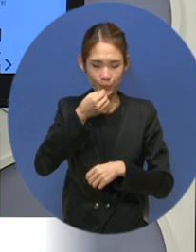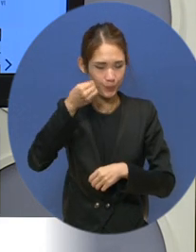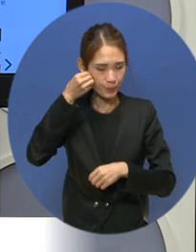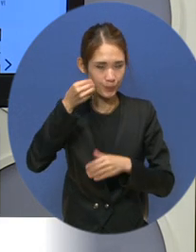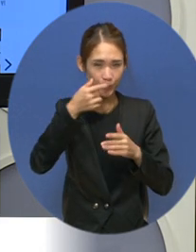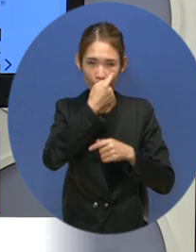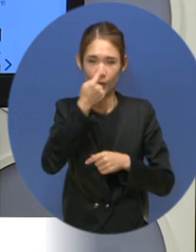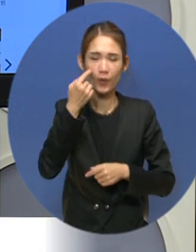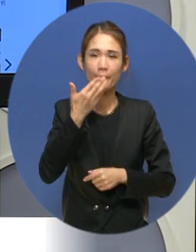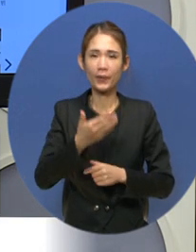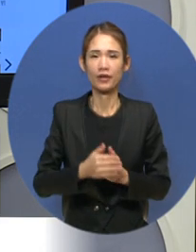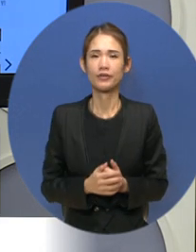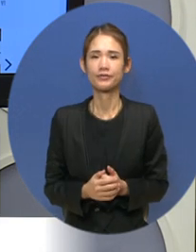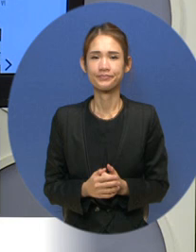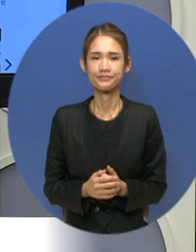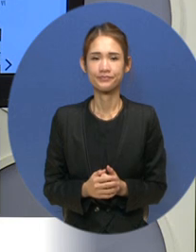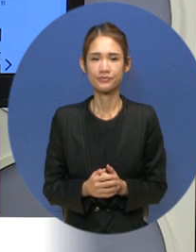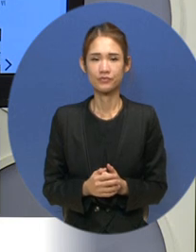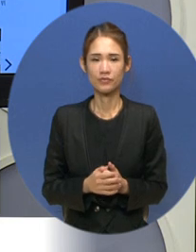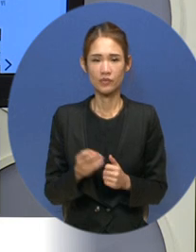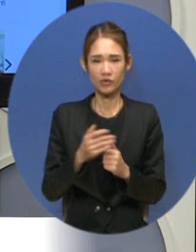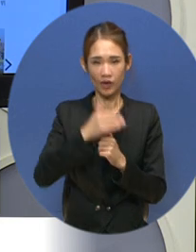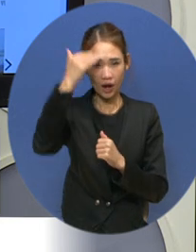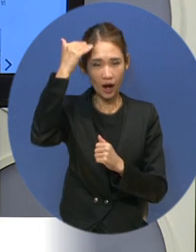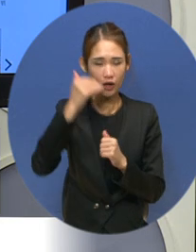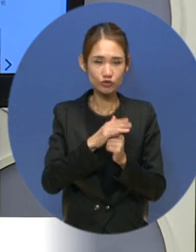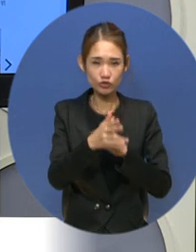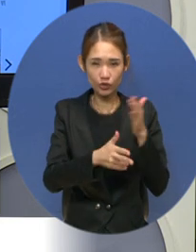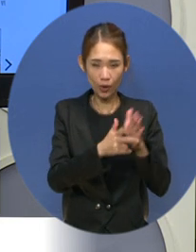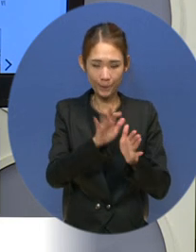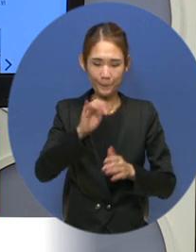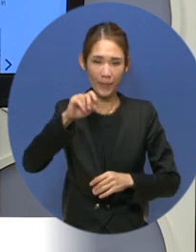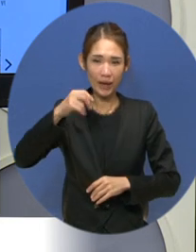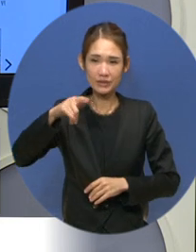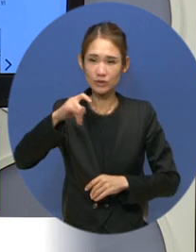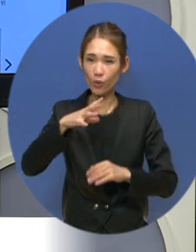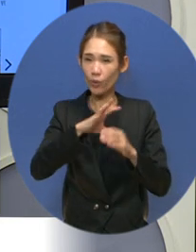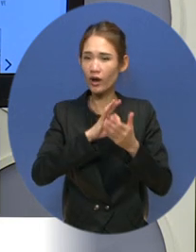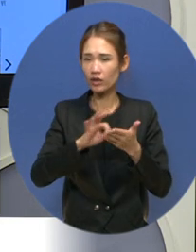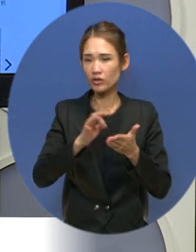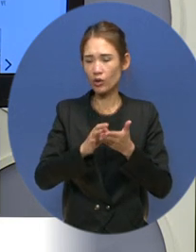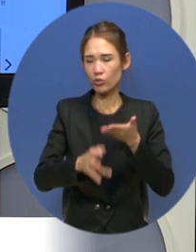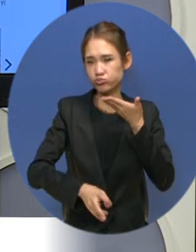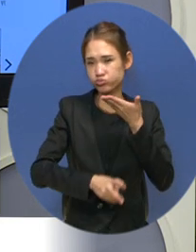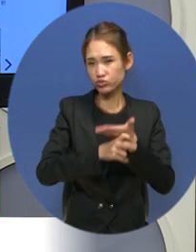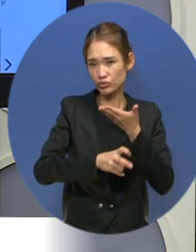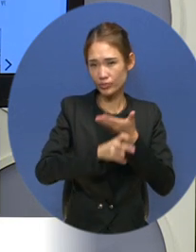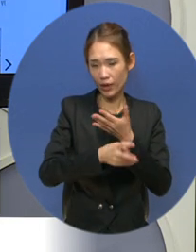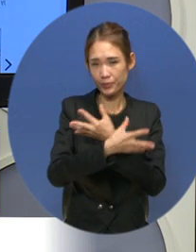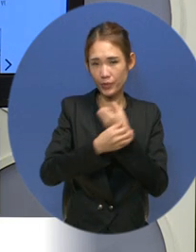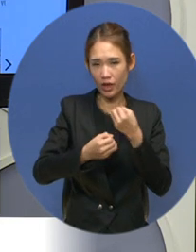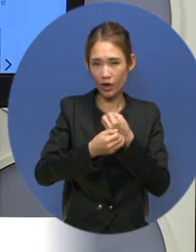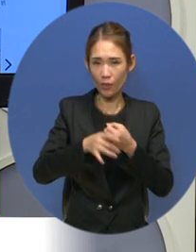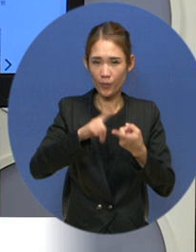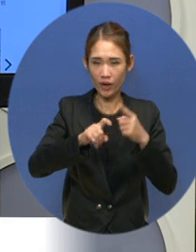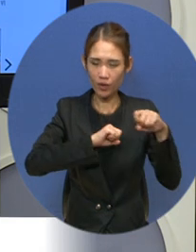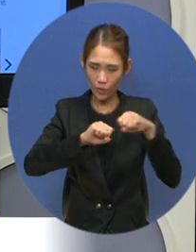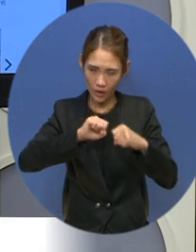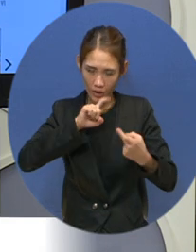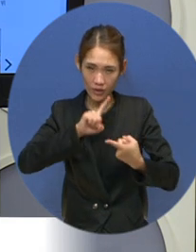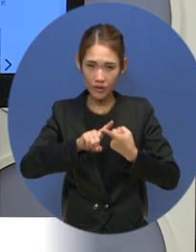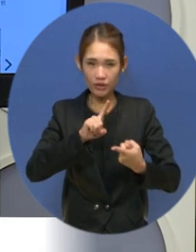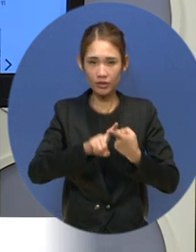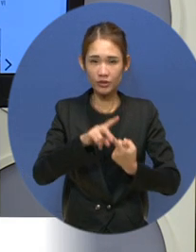있습니다 한편 한국 철 또는 매크로를 이용해 볼 법으로 승차권을 확보하는 행위에 대해서는